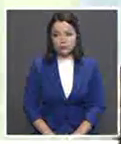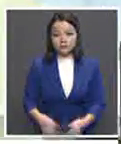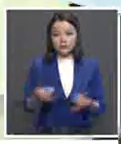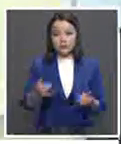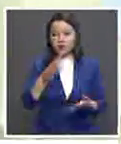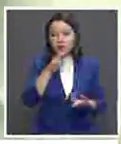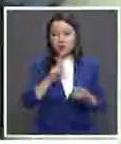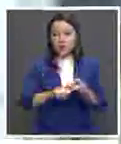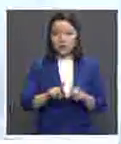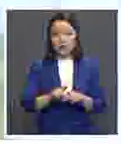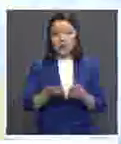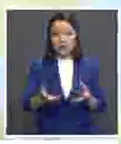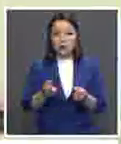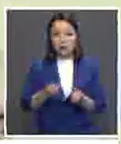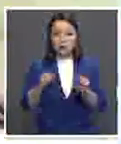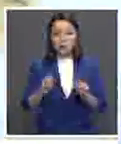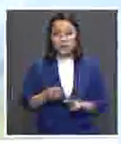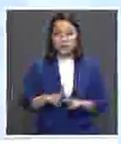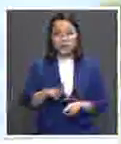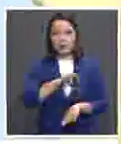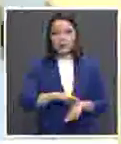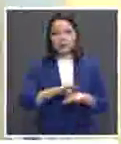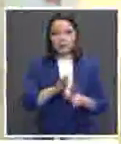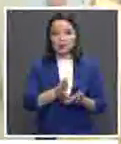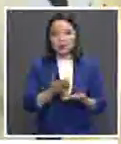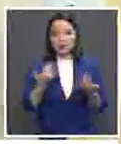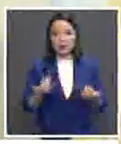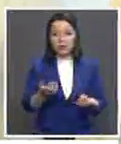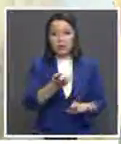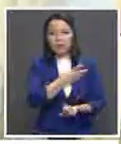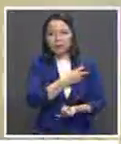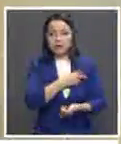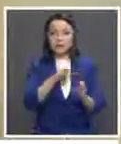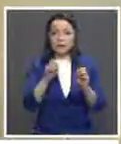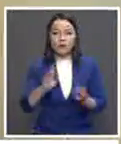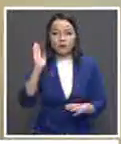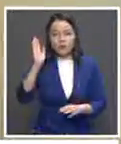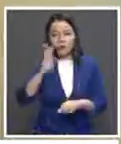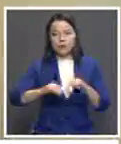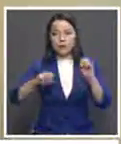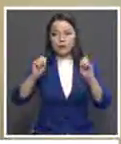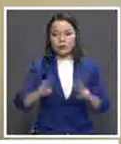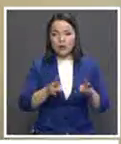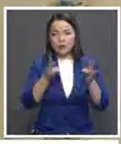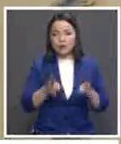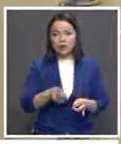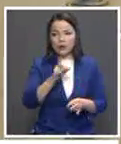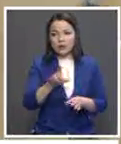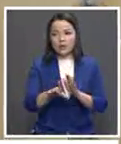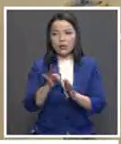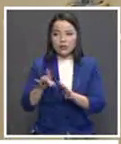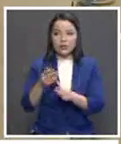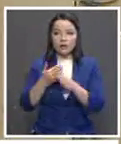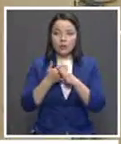Заманауи үлгідегі қабылдау бөлімшесінің жұмыс барысы осындай. Қазір мұнда дәрігерлер мен болашақ мамандар зардап шеккендерді іріктеп, уақытылы